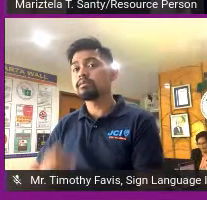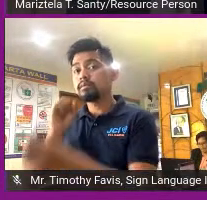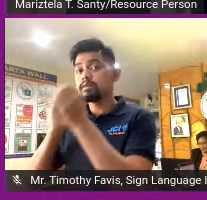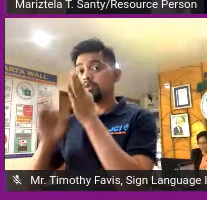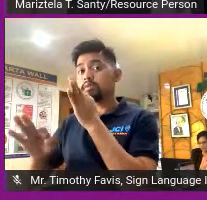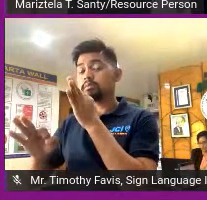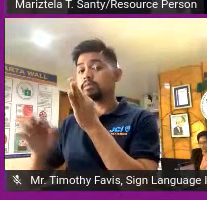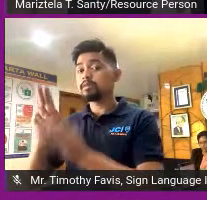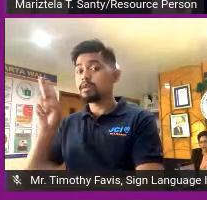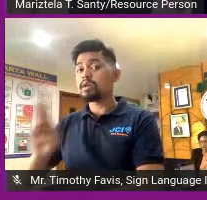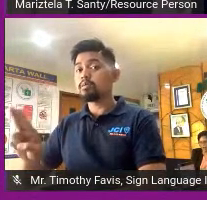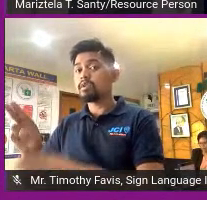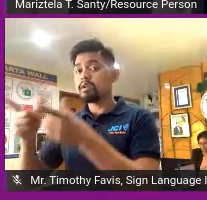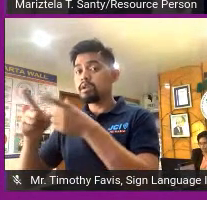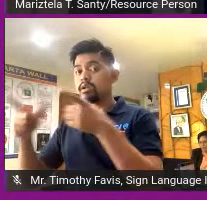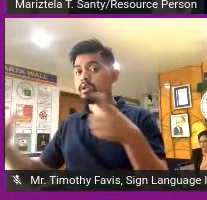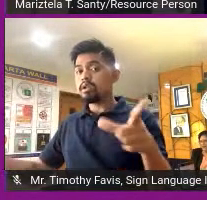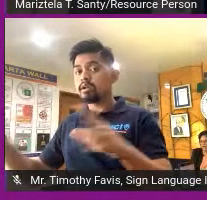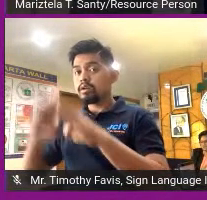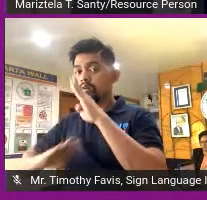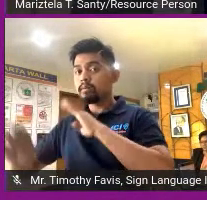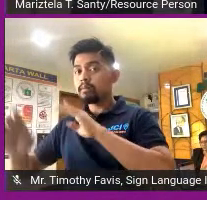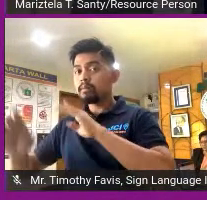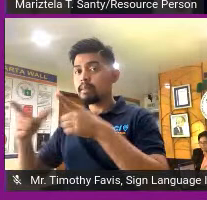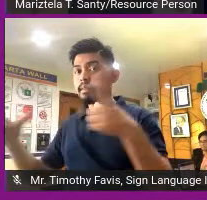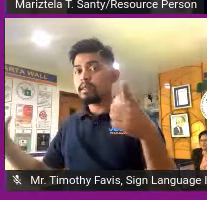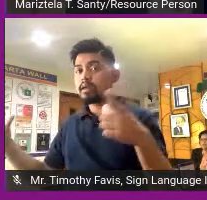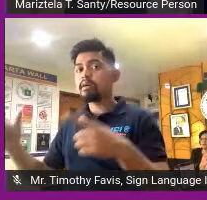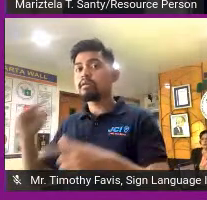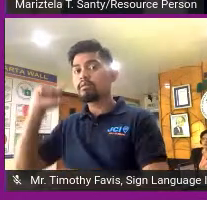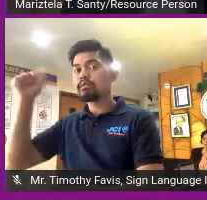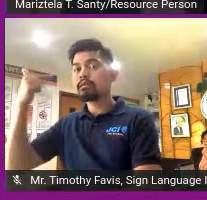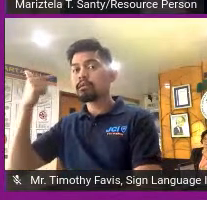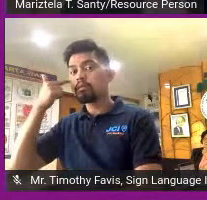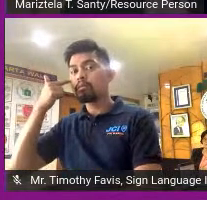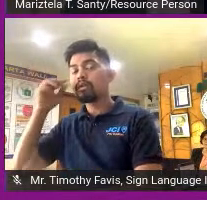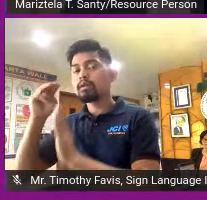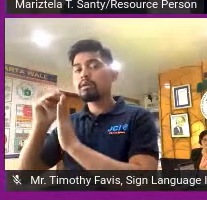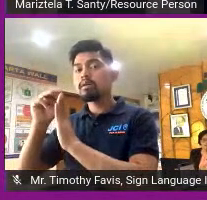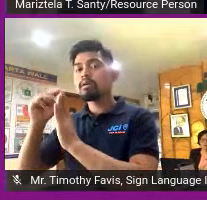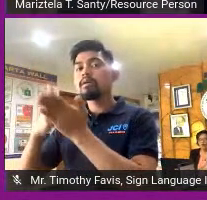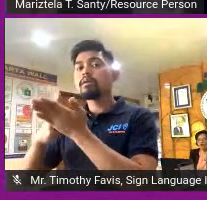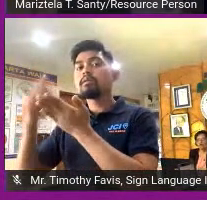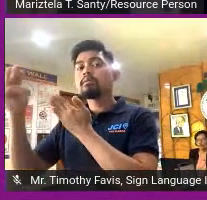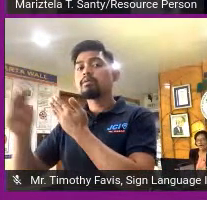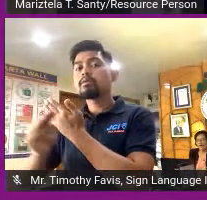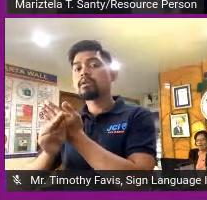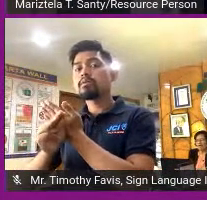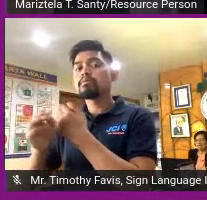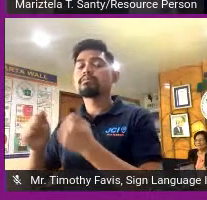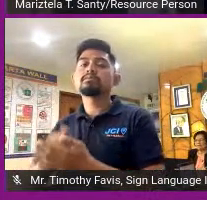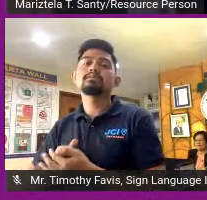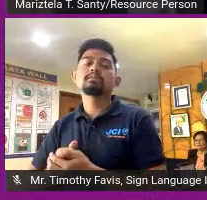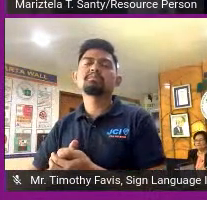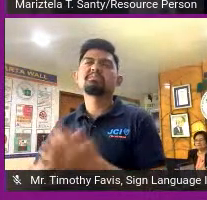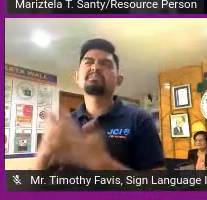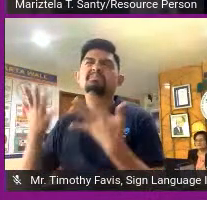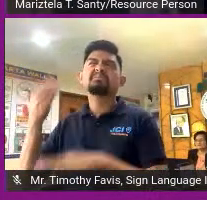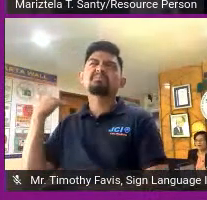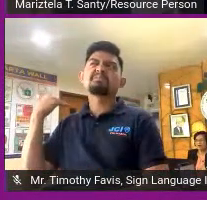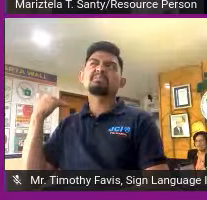Paggagamit ng language, ano po, ang behavioral aspects, government programs. Noon, wala kang